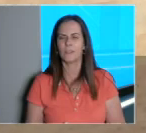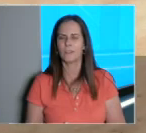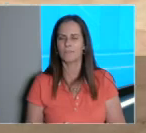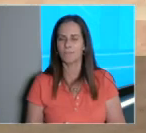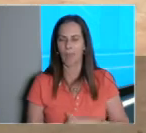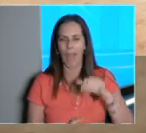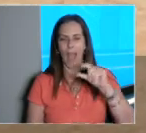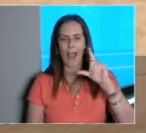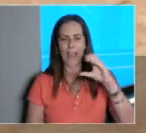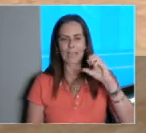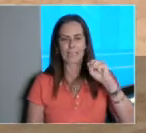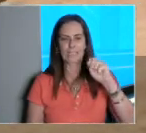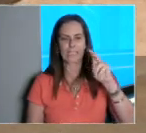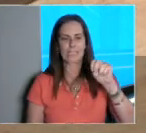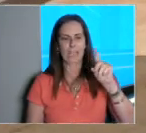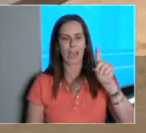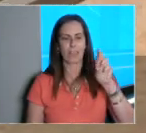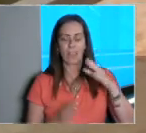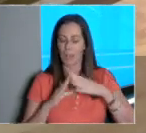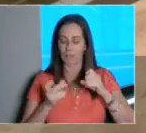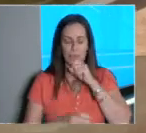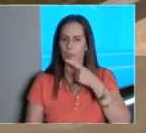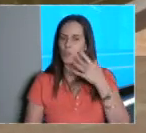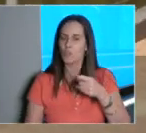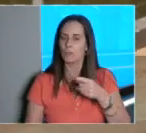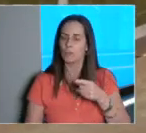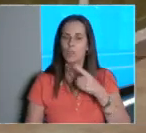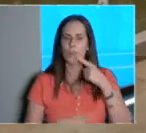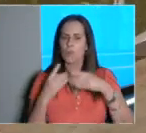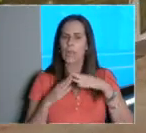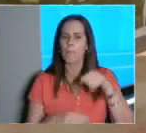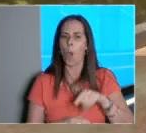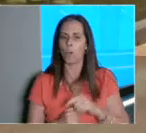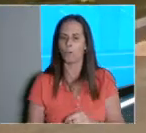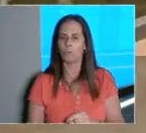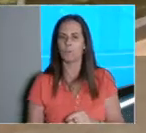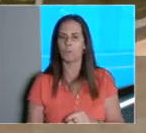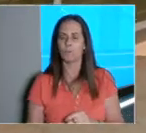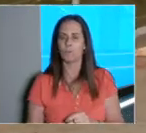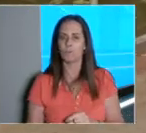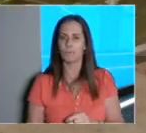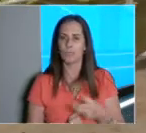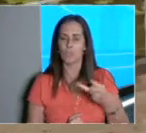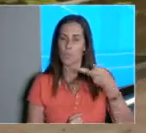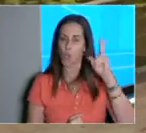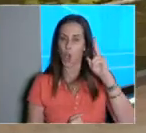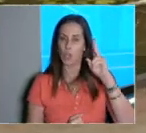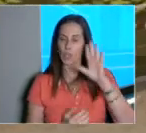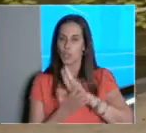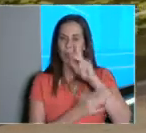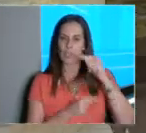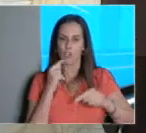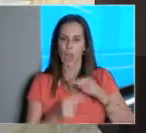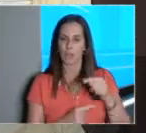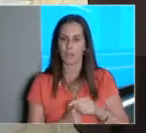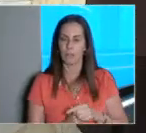לוינגר. תושב העיר? תושב כפר סבא. כמה שנים? סליחה? כמה שנים אתה גר בכפר סבא? יותר